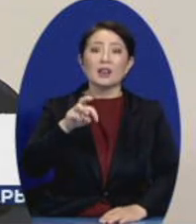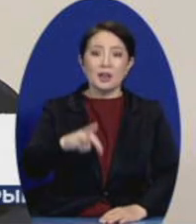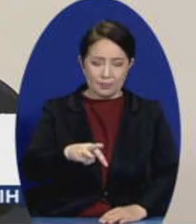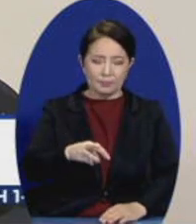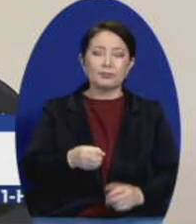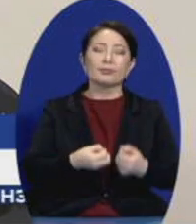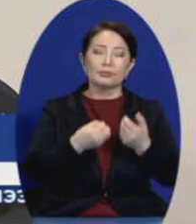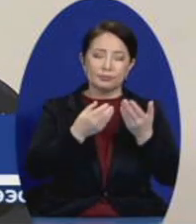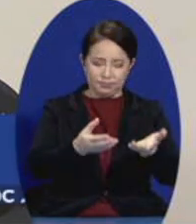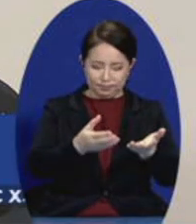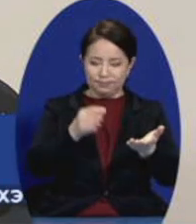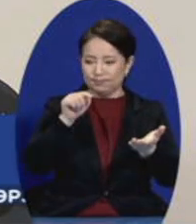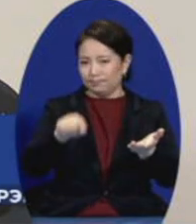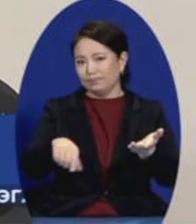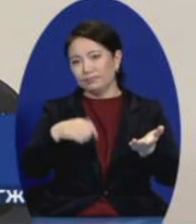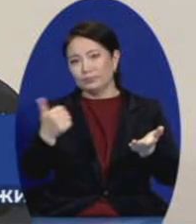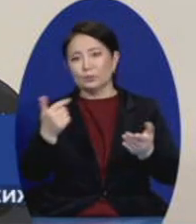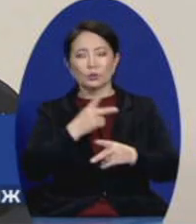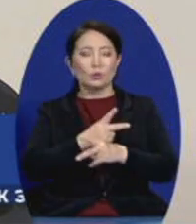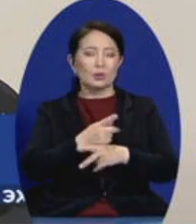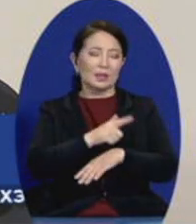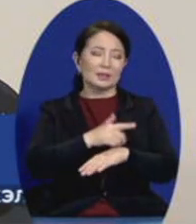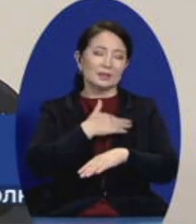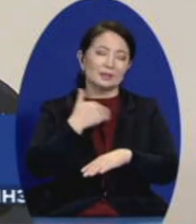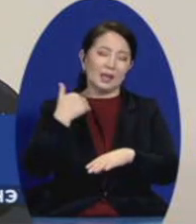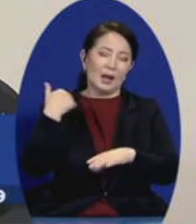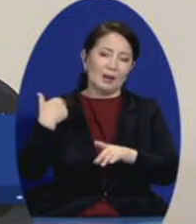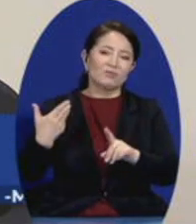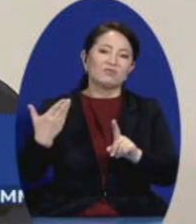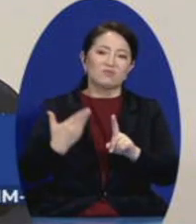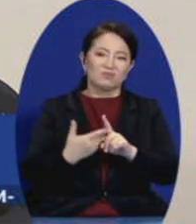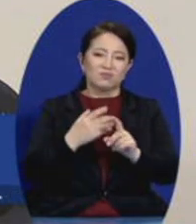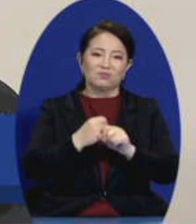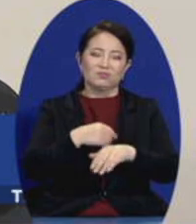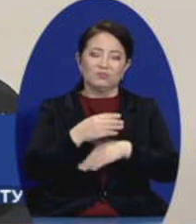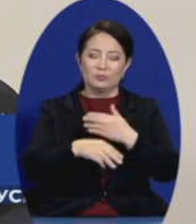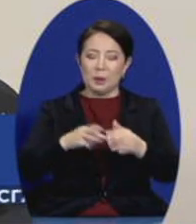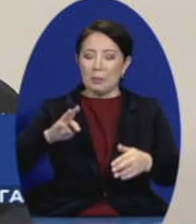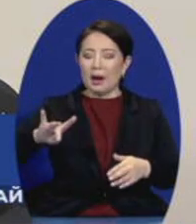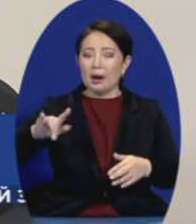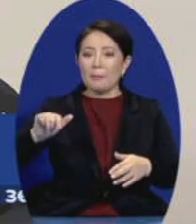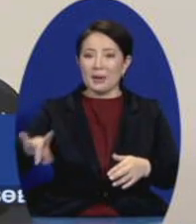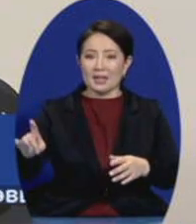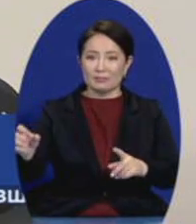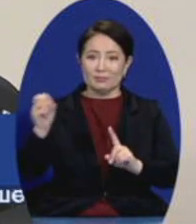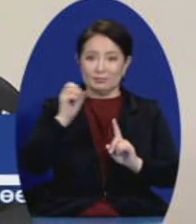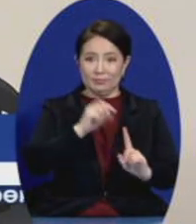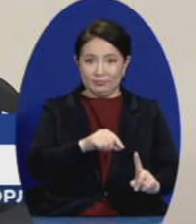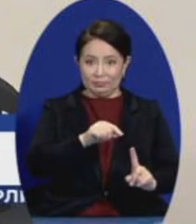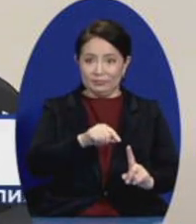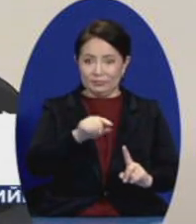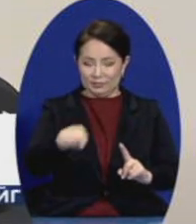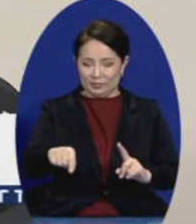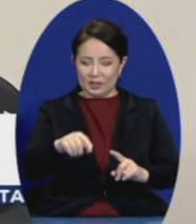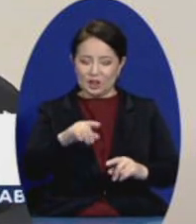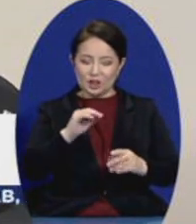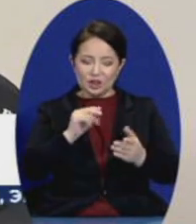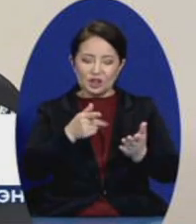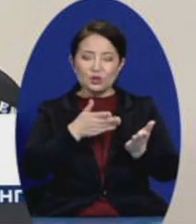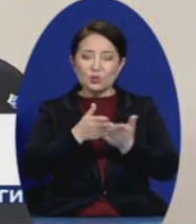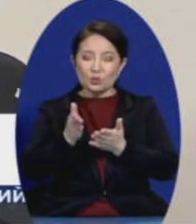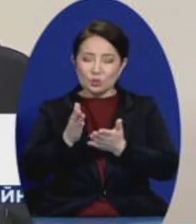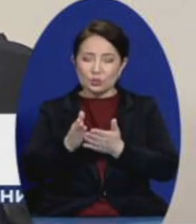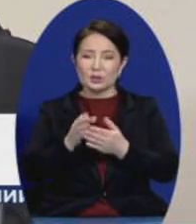газрын хууль эрх зүйн газрын дарга ягмрыг томилж одоо ажиллуулж одоо тодорхой сая одоо засгийн газрын тогтоол заасан чиг үүргийг одоо